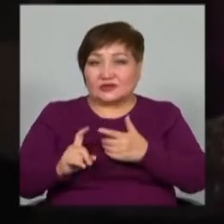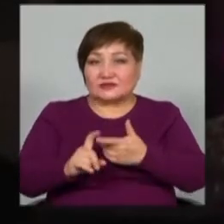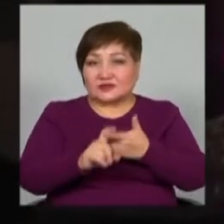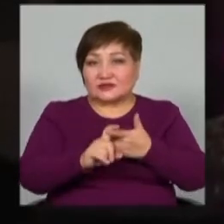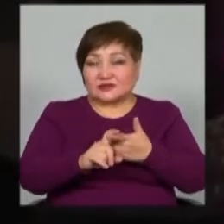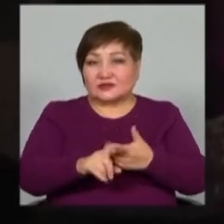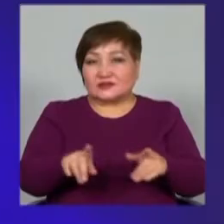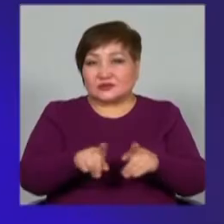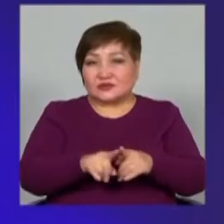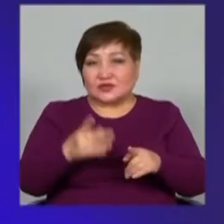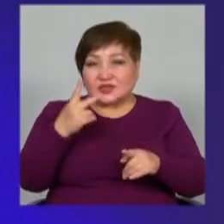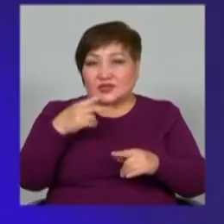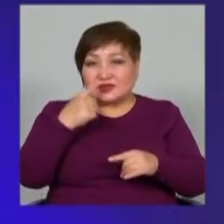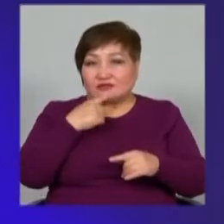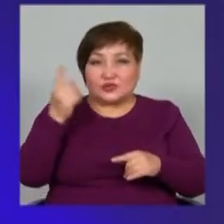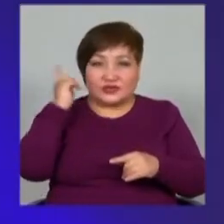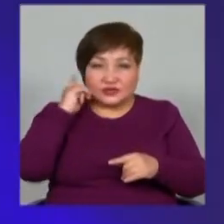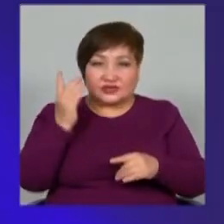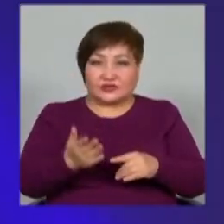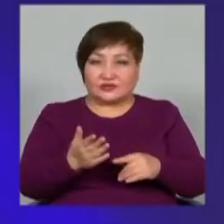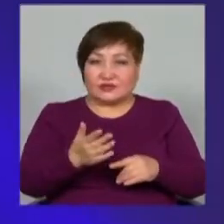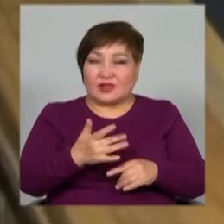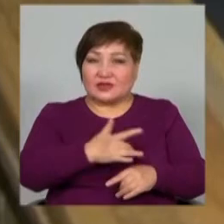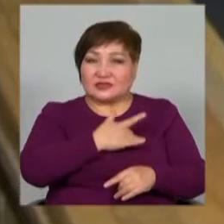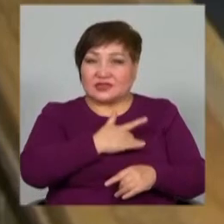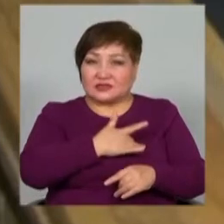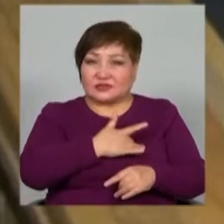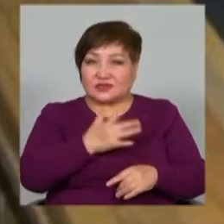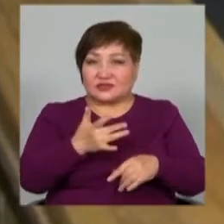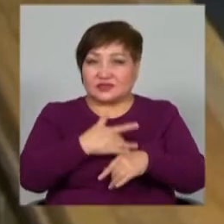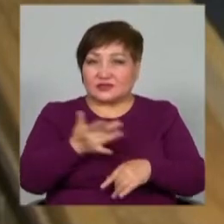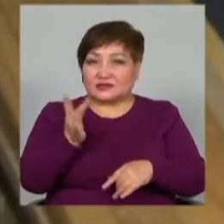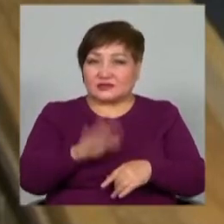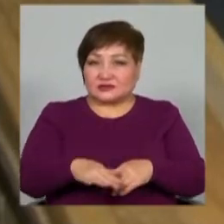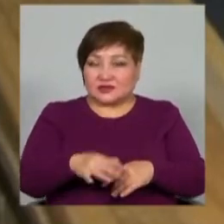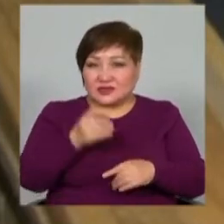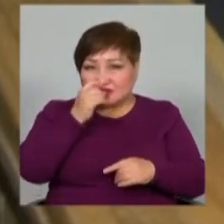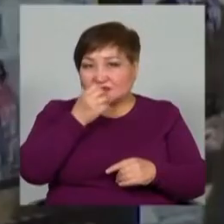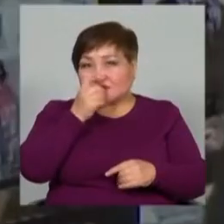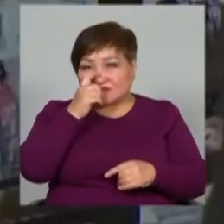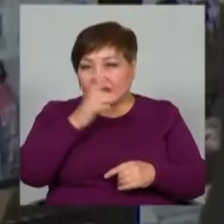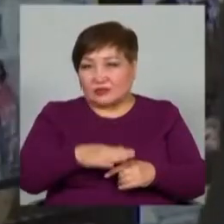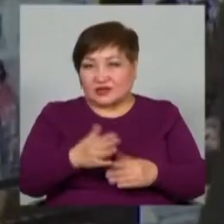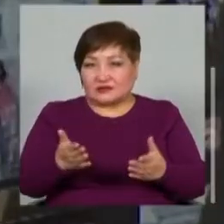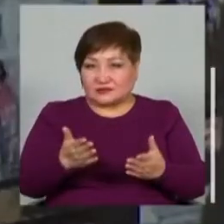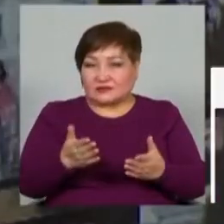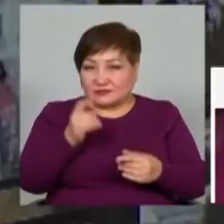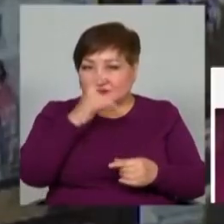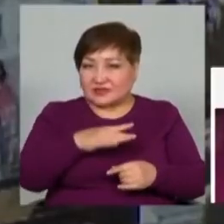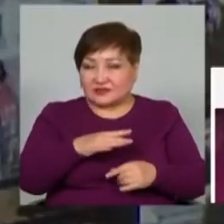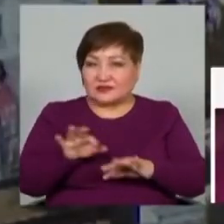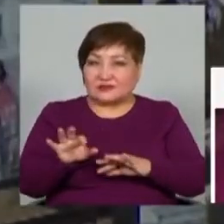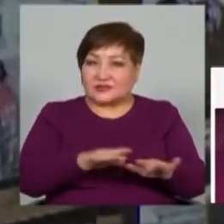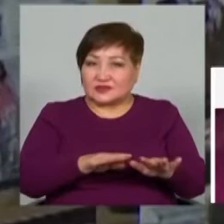сатқындық, екіжүзділік, күншілдік, қызғаныш пен қатыгездік секілді жаман қасиеттердің салдары көрсетіледі. Бұл шығарманың негізі ақ